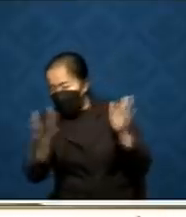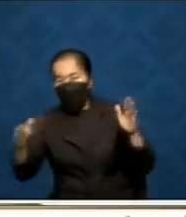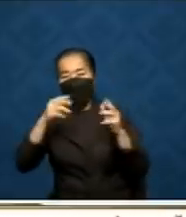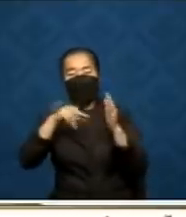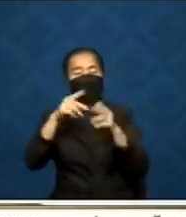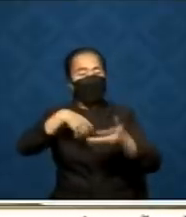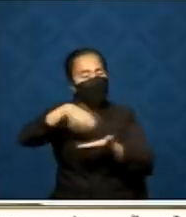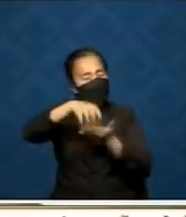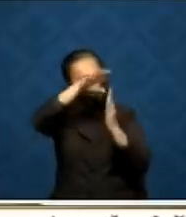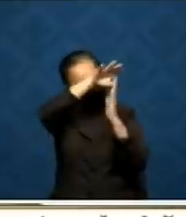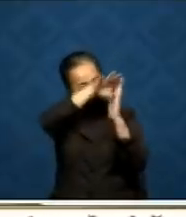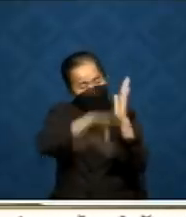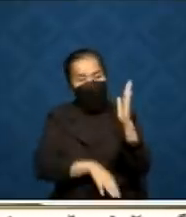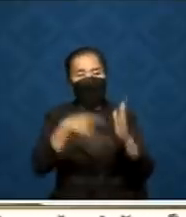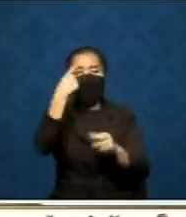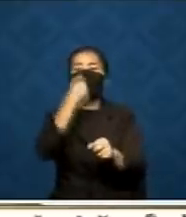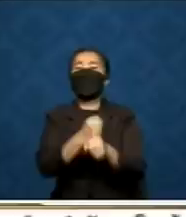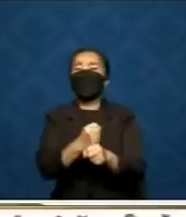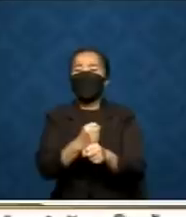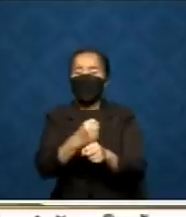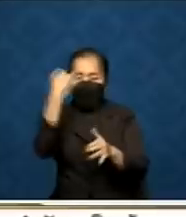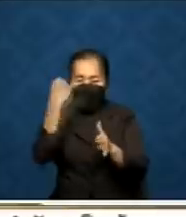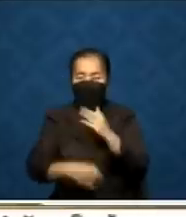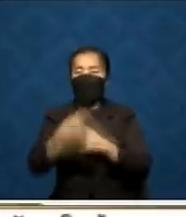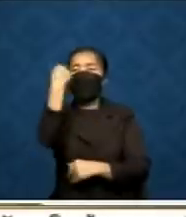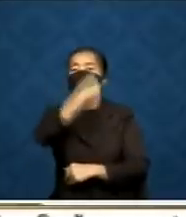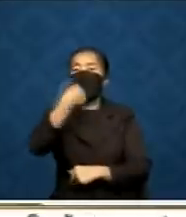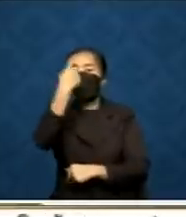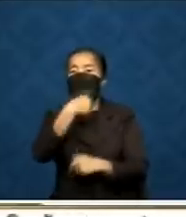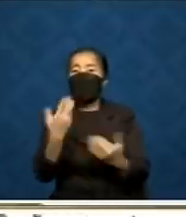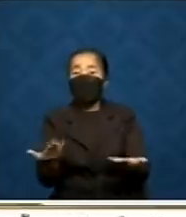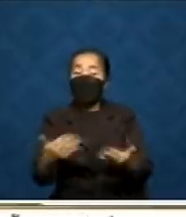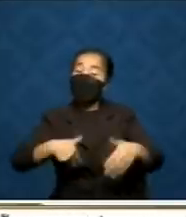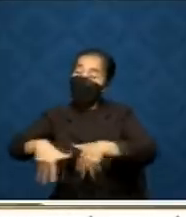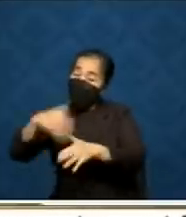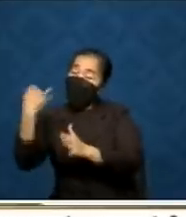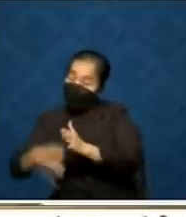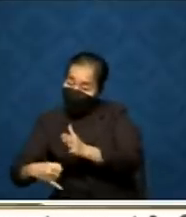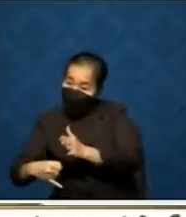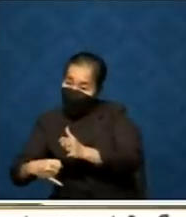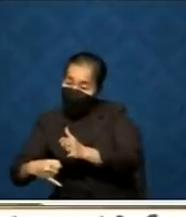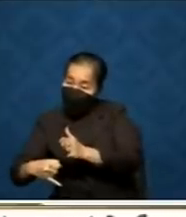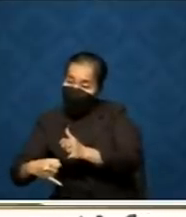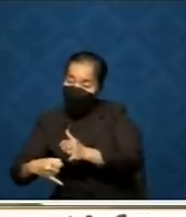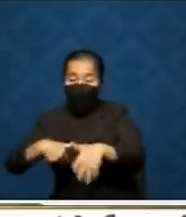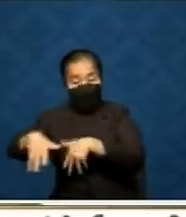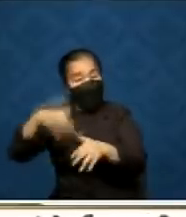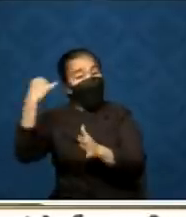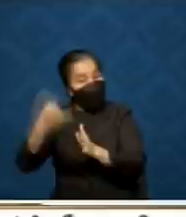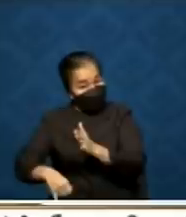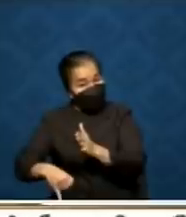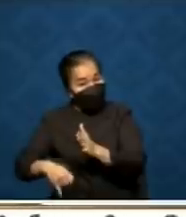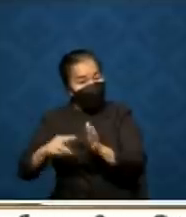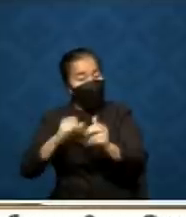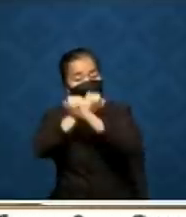ทำนี่เป็นความผิดของใครเสือชาวบ้านใช่ไหมเสือชาวบ้านไม่